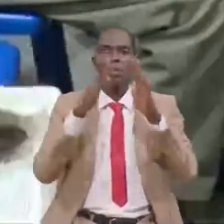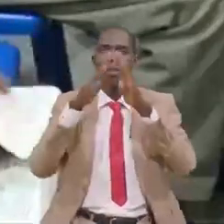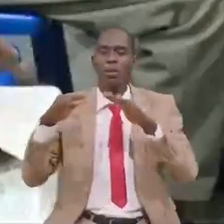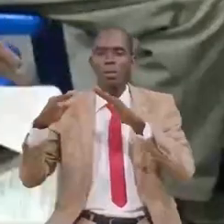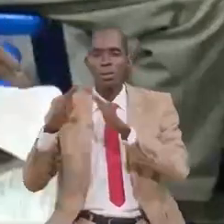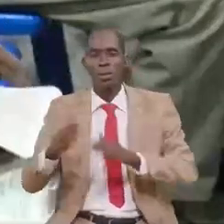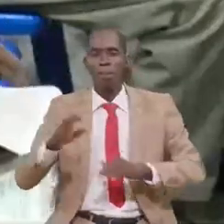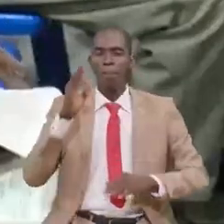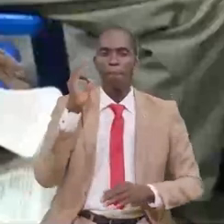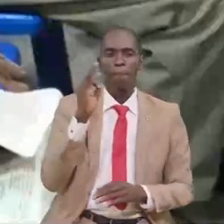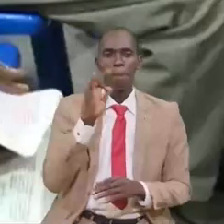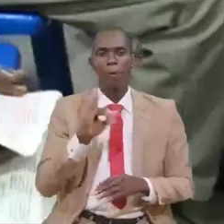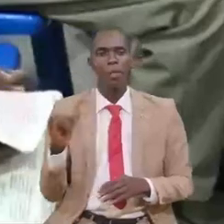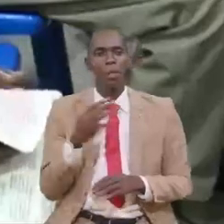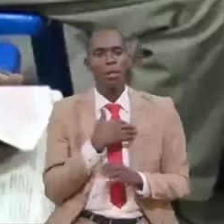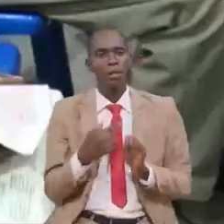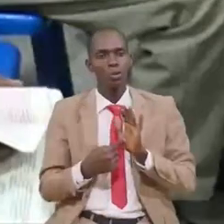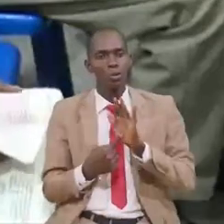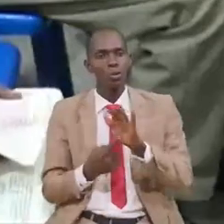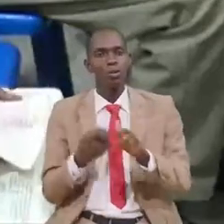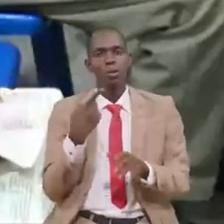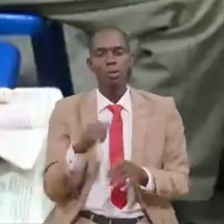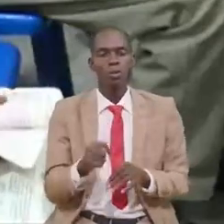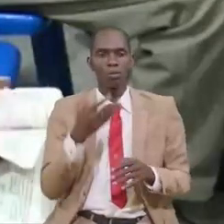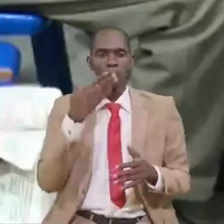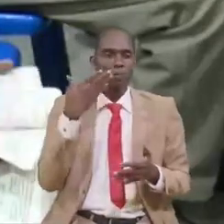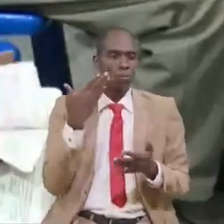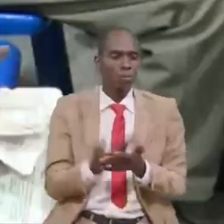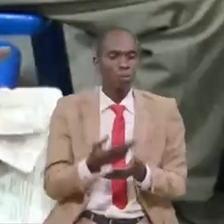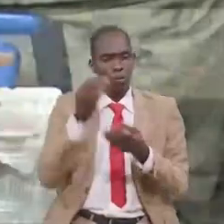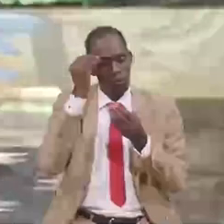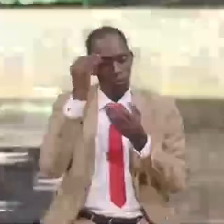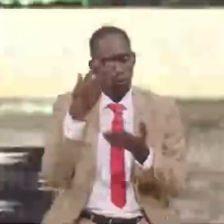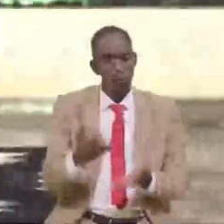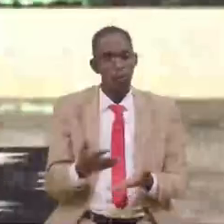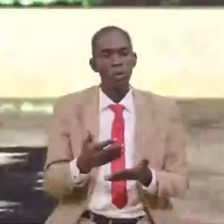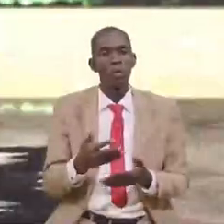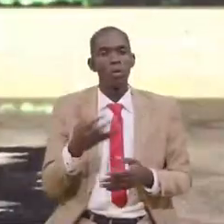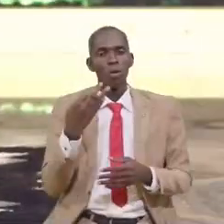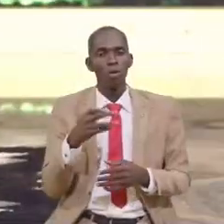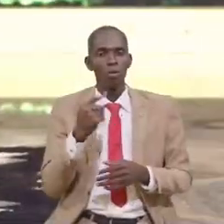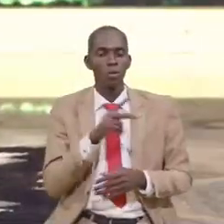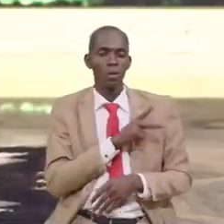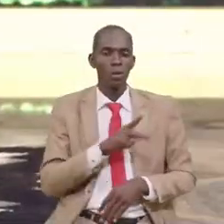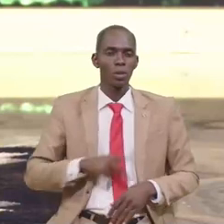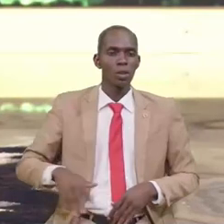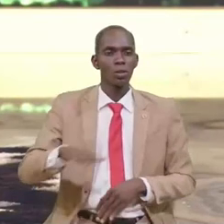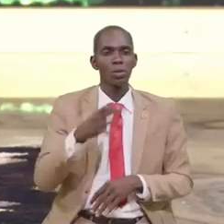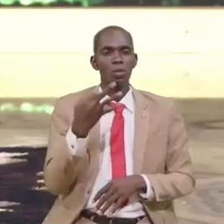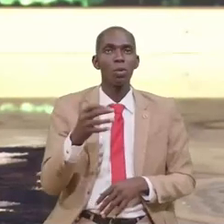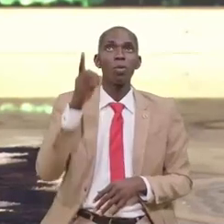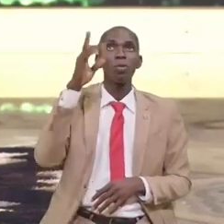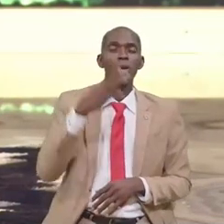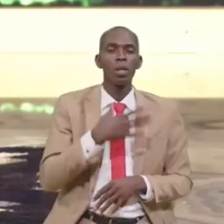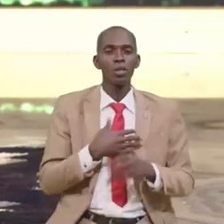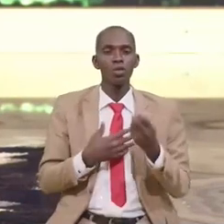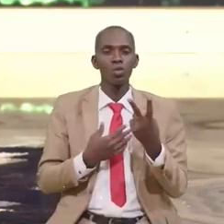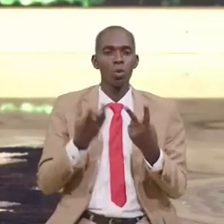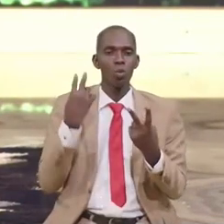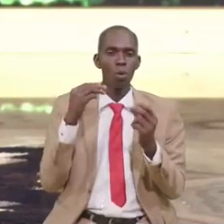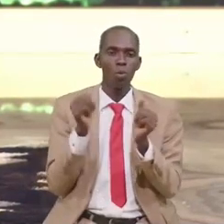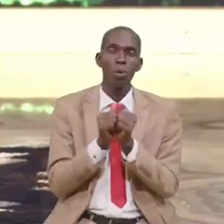village, prêchant et annonçant la bonne nouvelle du royaume de Dieu. Les douze étaient avec